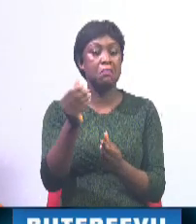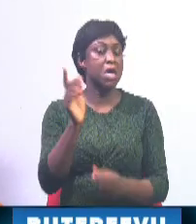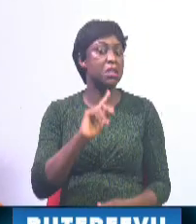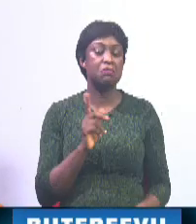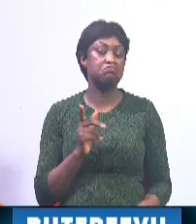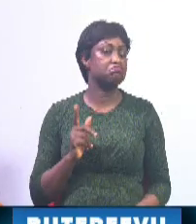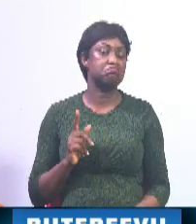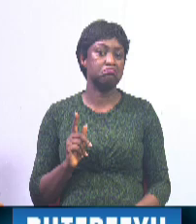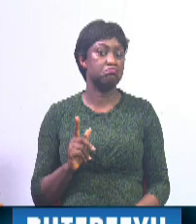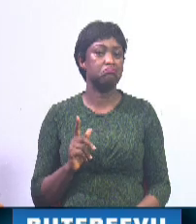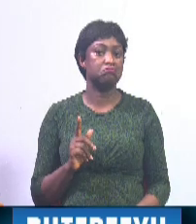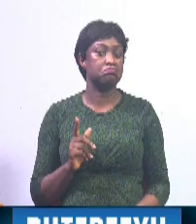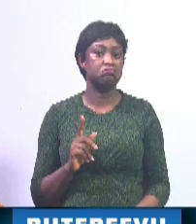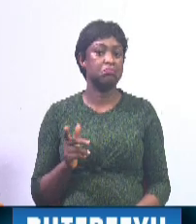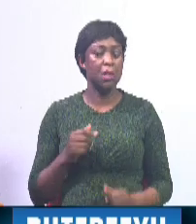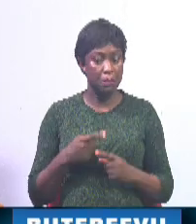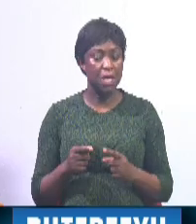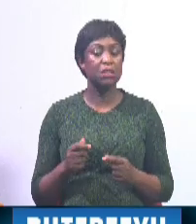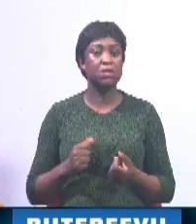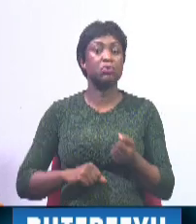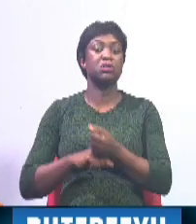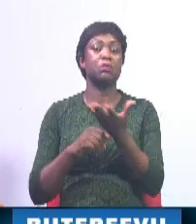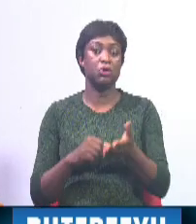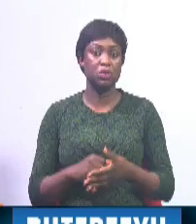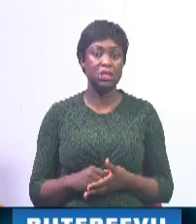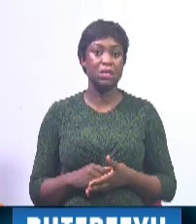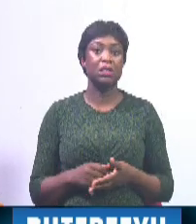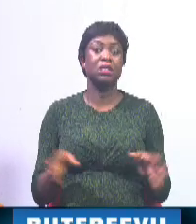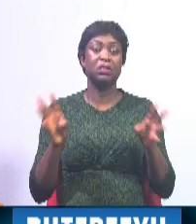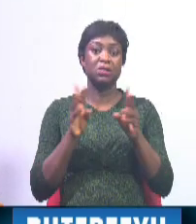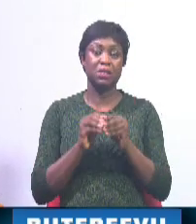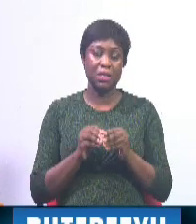bajja goberera ensonga zo. Nze Morris Mukibe Mugave,